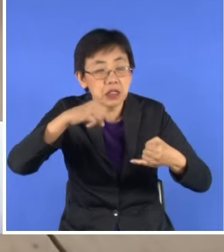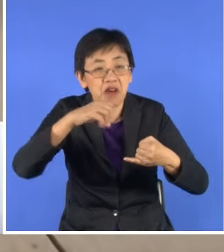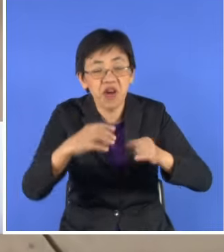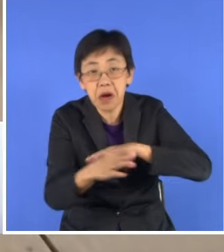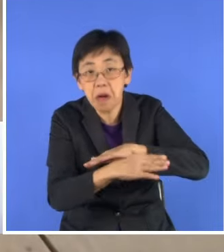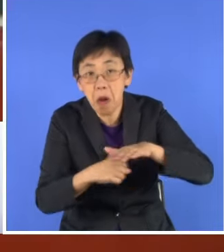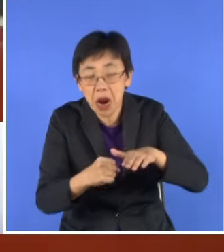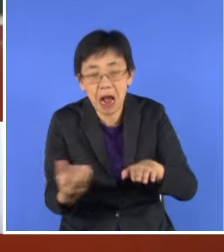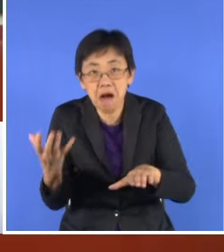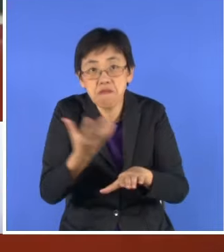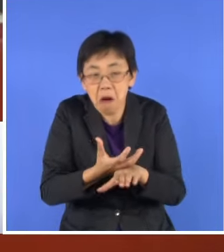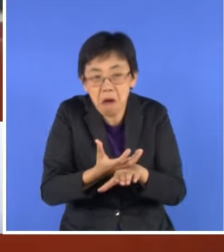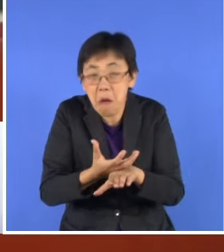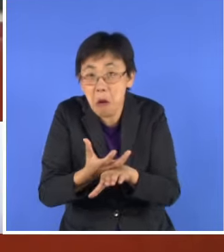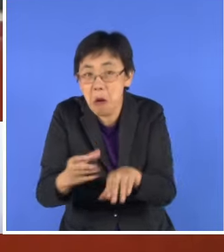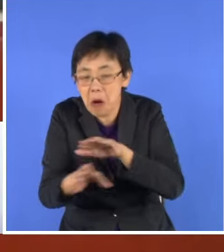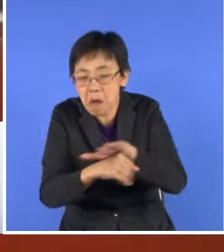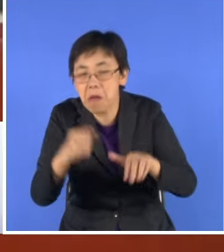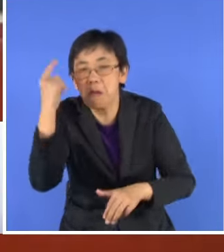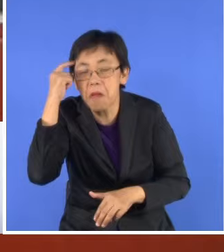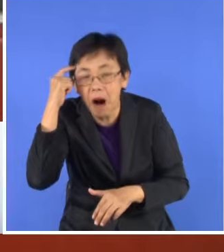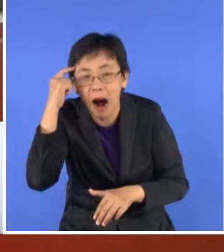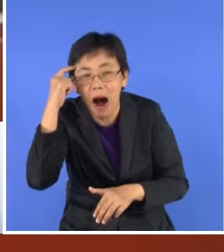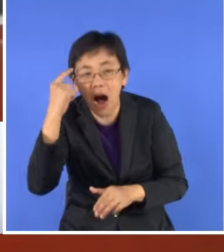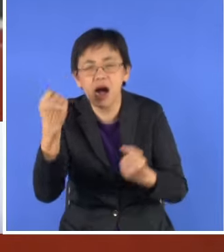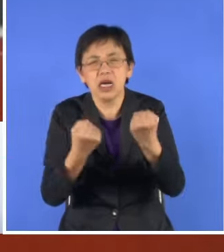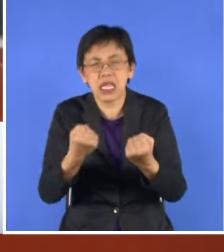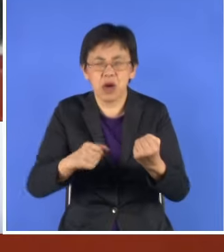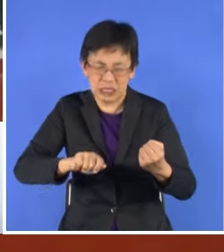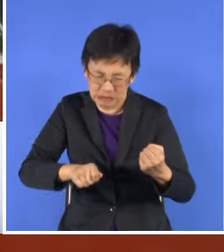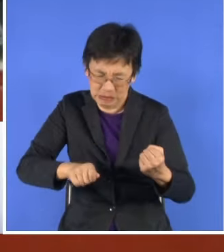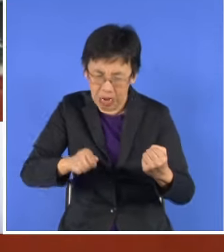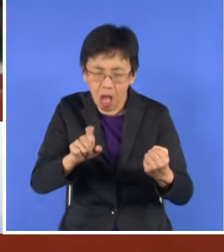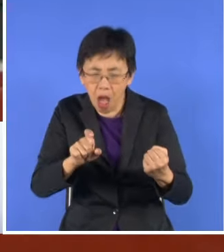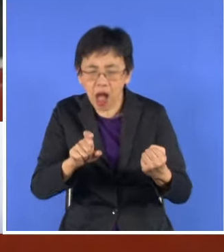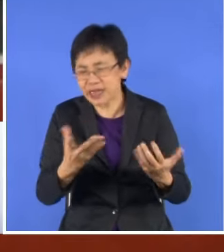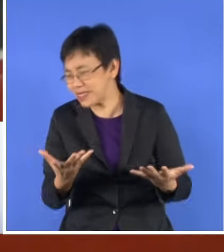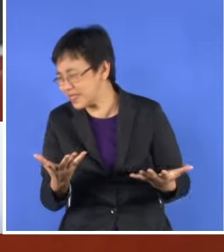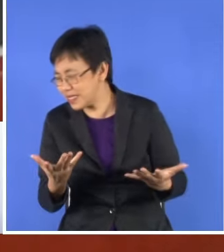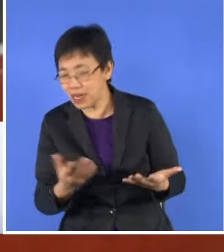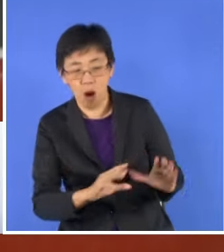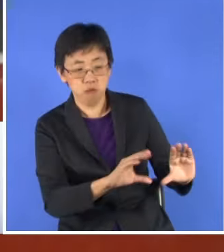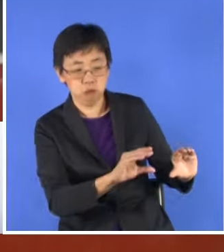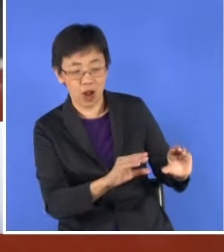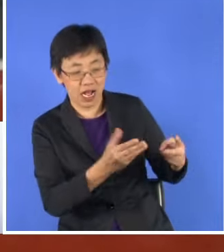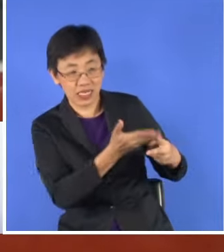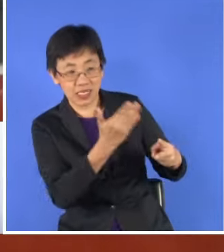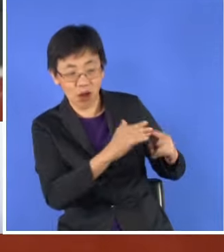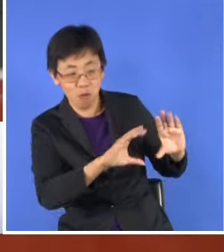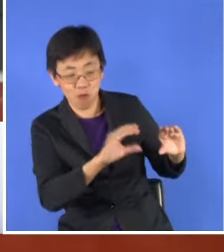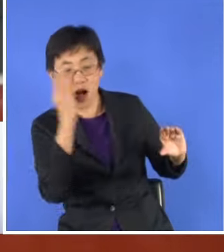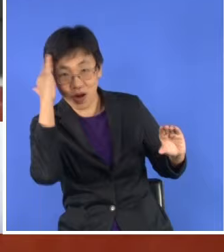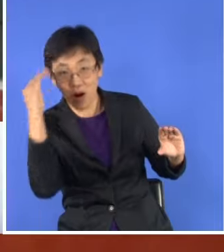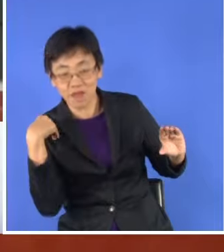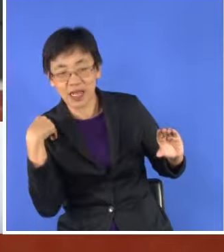ใส่ท้ายกระบะแบบเต็มคาราเบลเลยนะคะแต่รถดันสตาร์ทไม่ติดก็เลยเอ้าเห็นที่นอนอยู่บนชั้น 2นี่นะเอาสักหน่อย